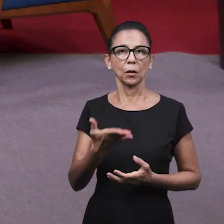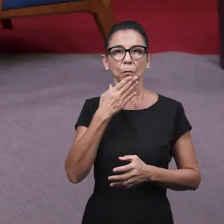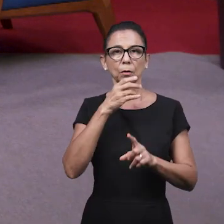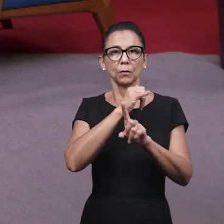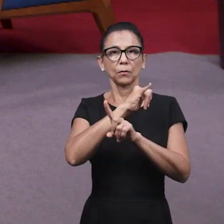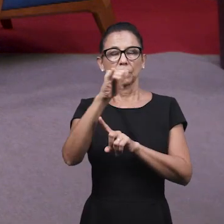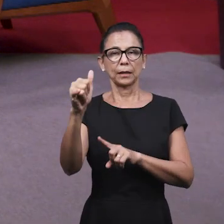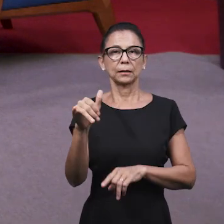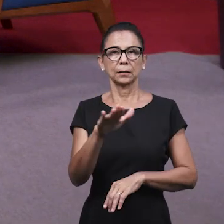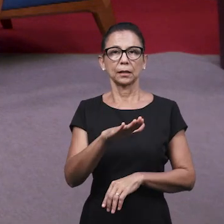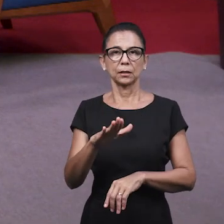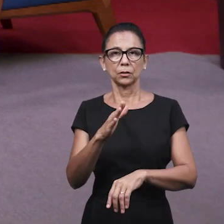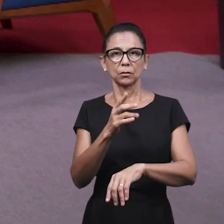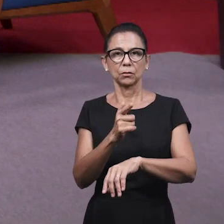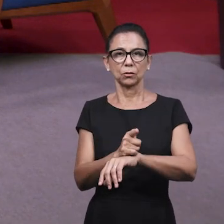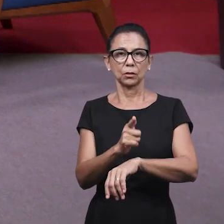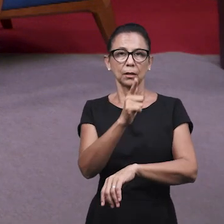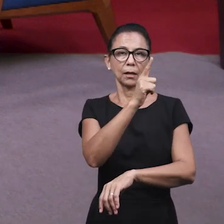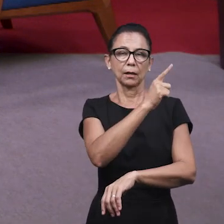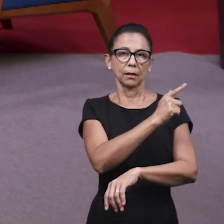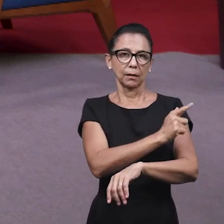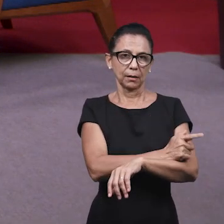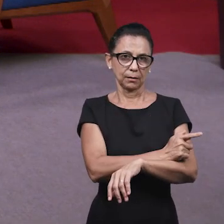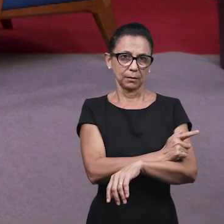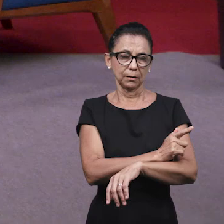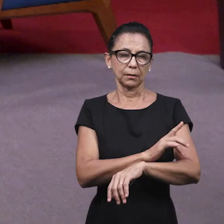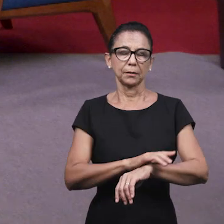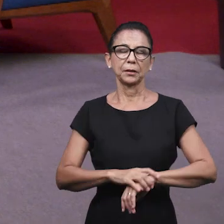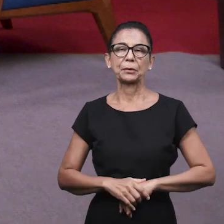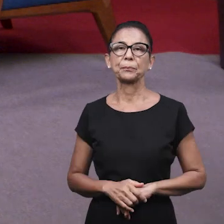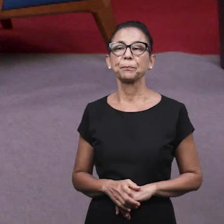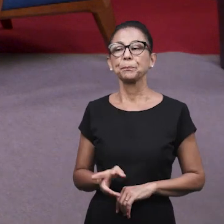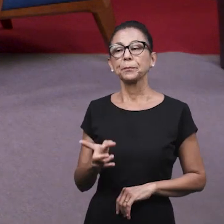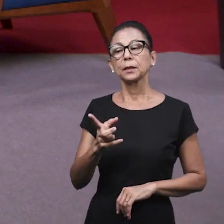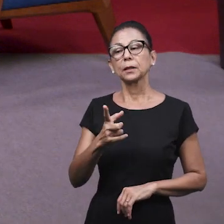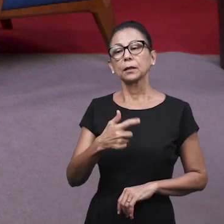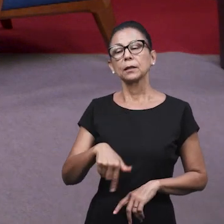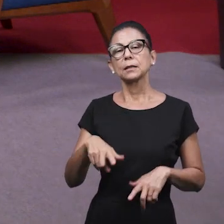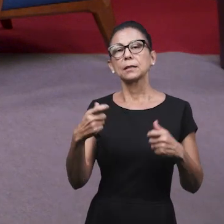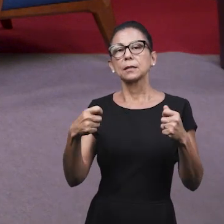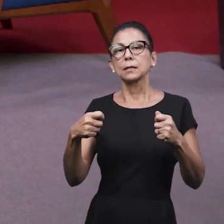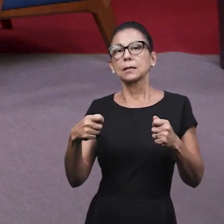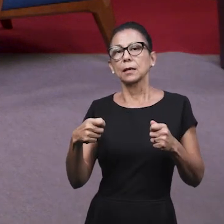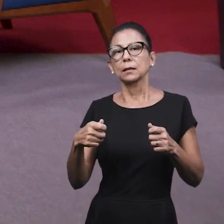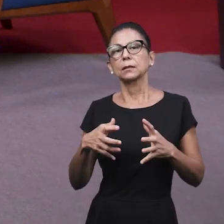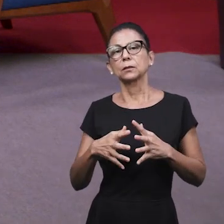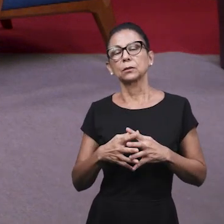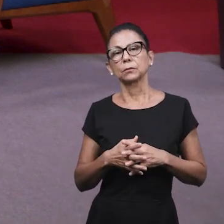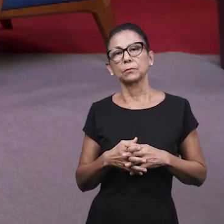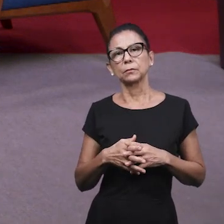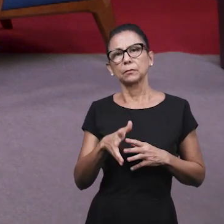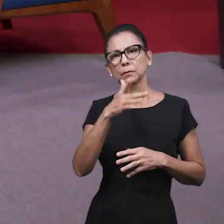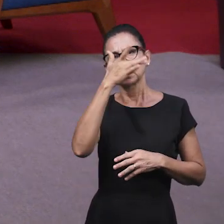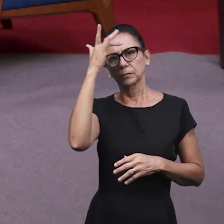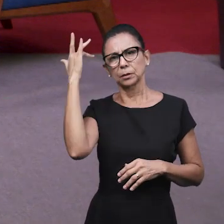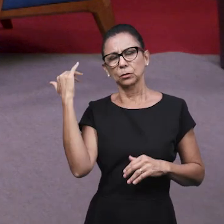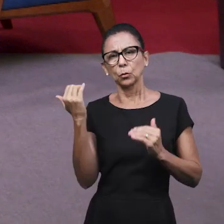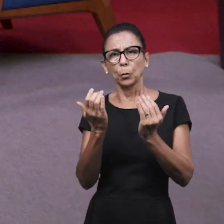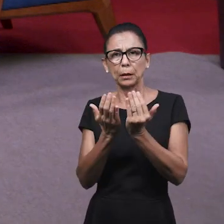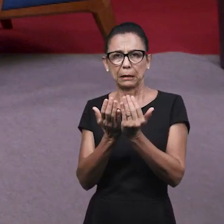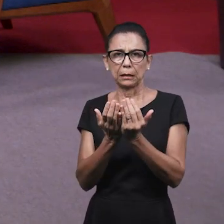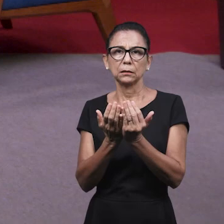de la Galilée, n'est-ce pas? Il est nécessaire que nous, ou que tout chrétien en Jésus